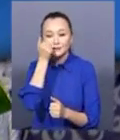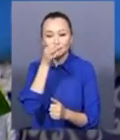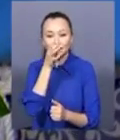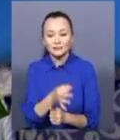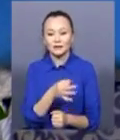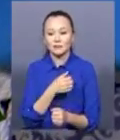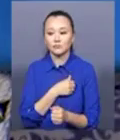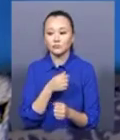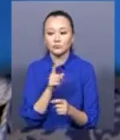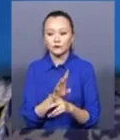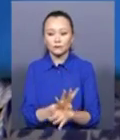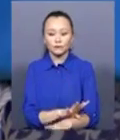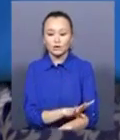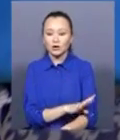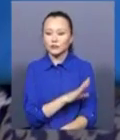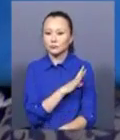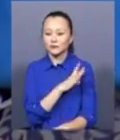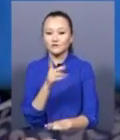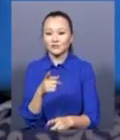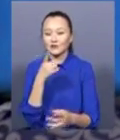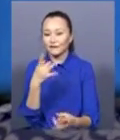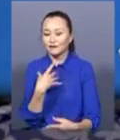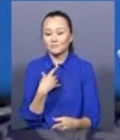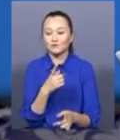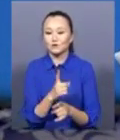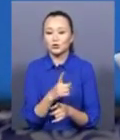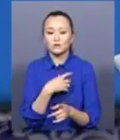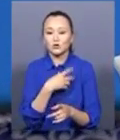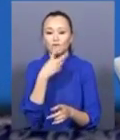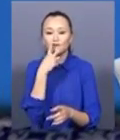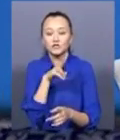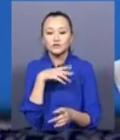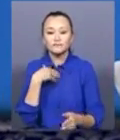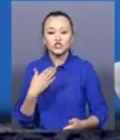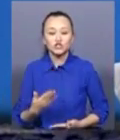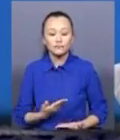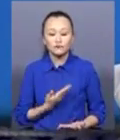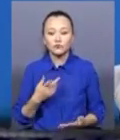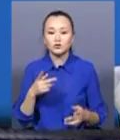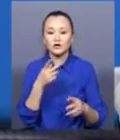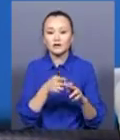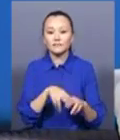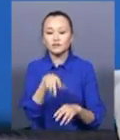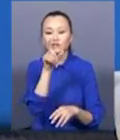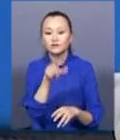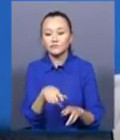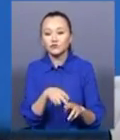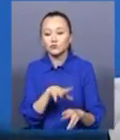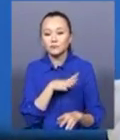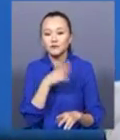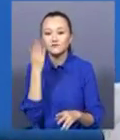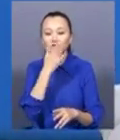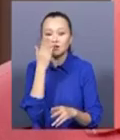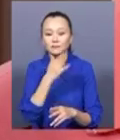Мне, знаете, у меня же просто мурашки по коже. Ну вы сейчас говорите, да, я тоже. Когда я увидела вживую того человека, о котором были